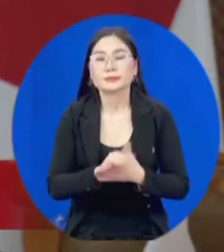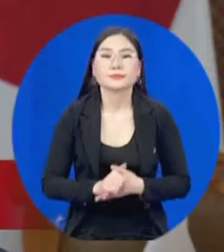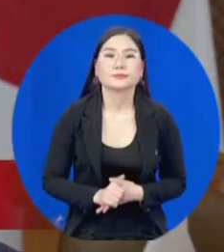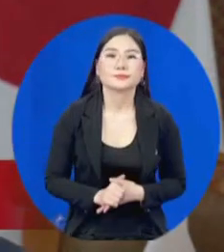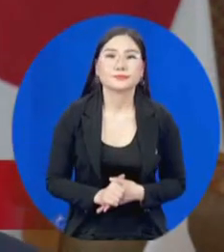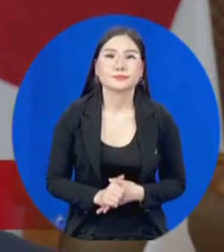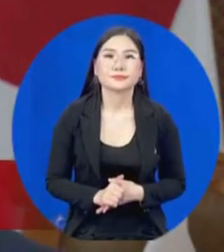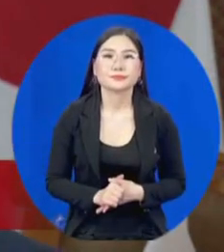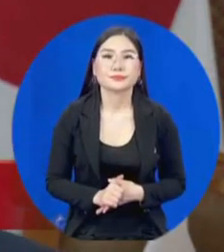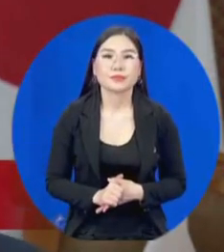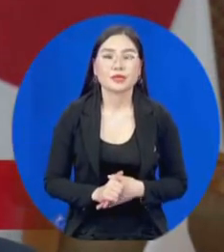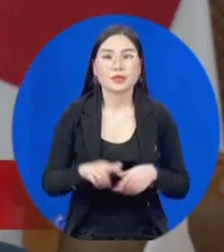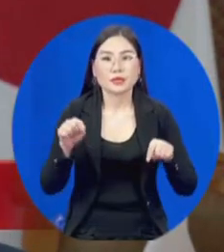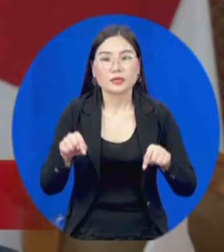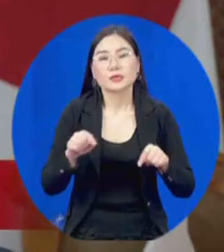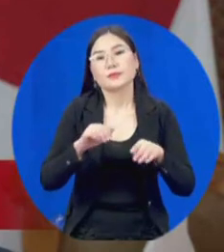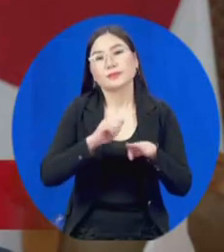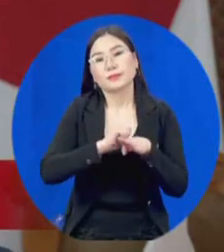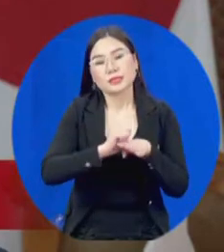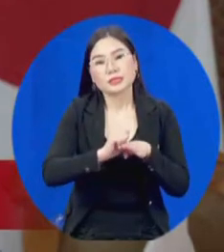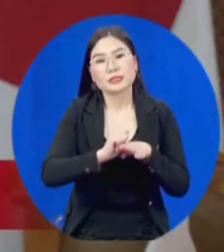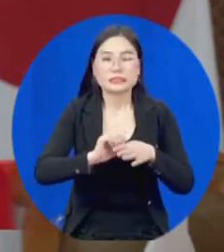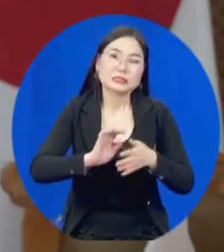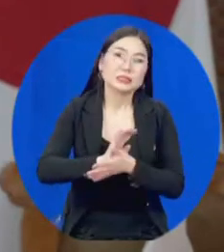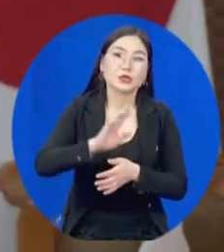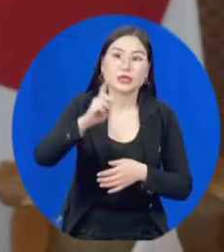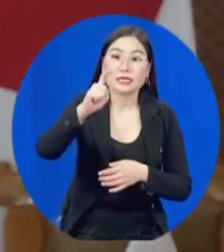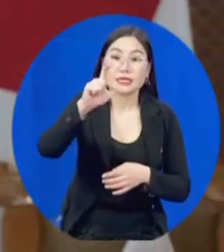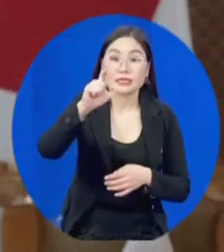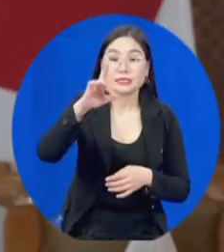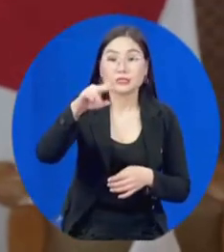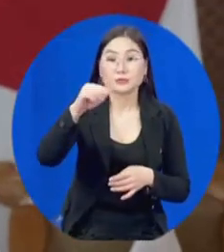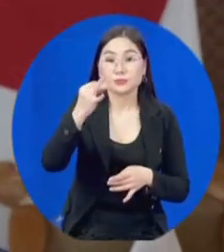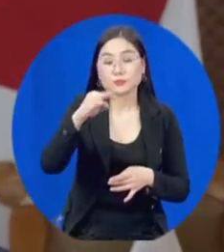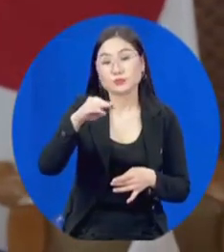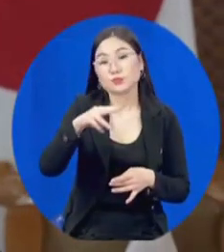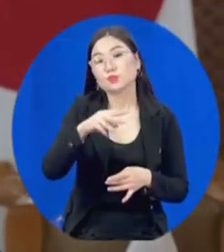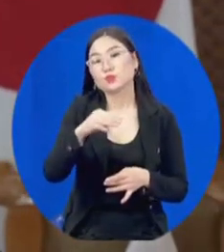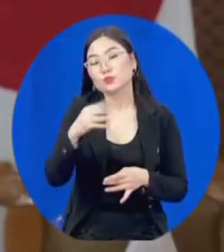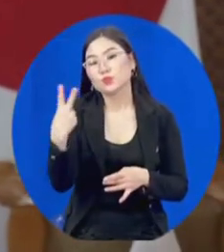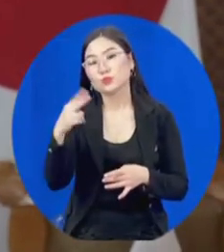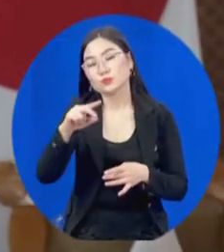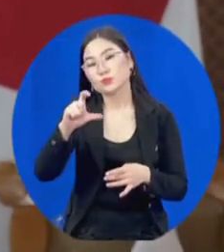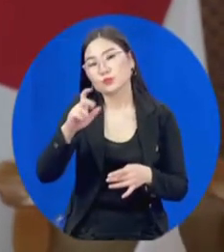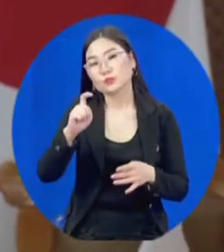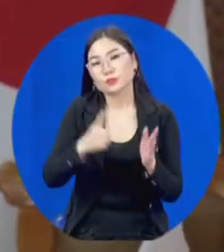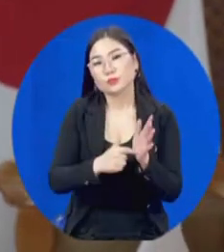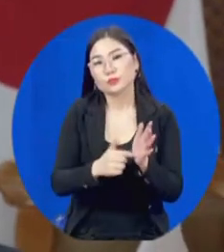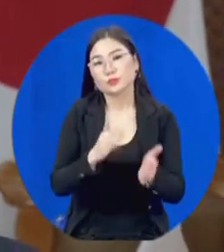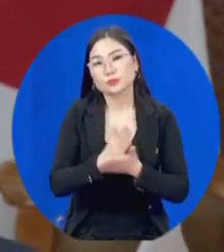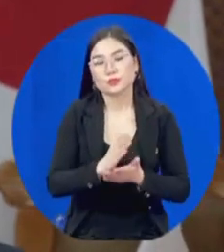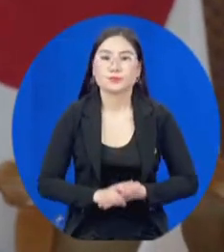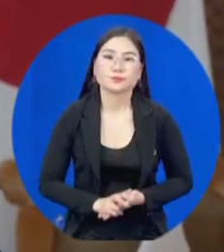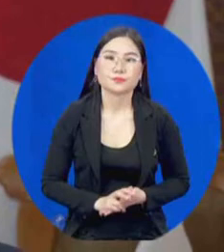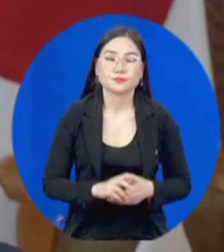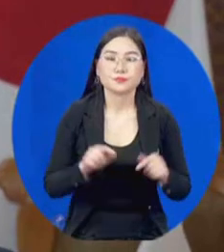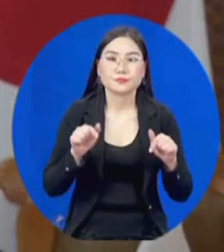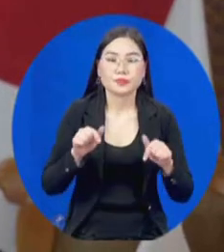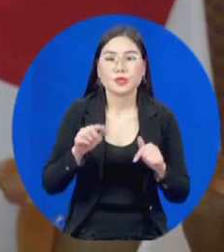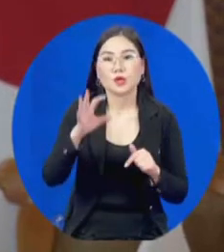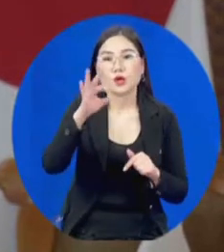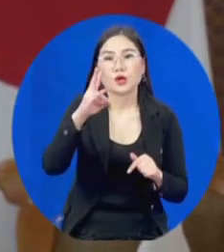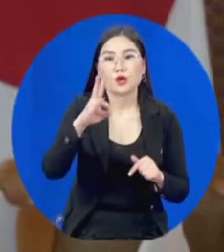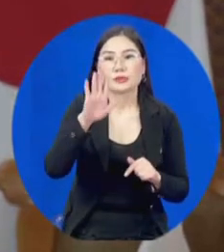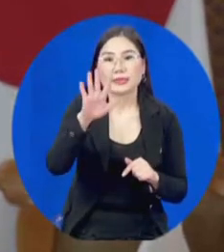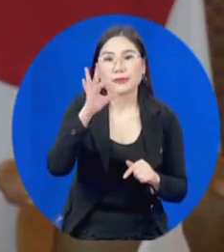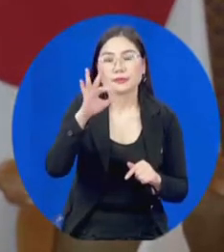хангаж эхэлсэн. Энэ бэлтгэлийг эрчимжүүлье. Энэ ондоо багтааж энэ онд болох одоо 50 жилийн ан ямар